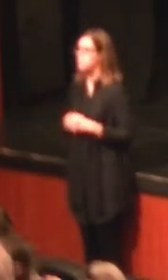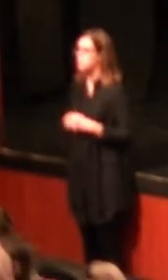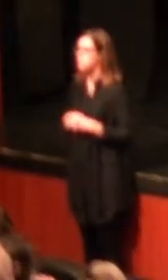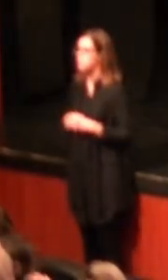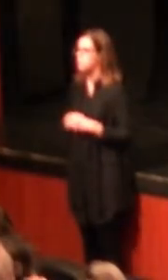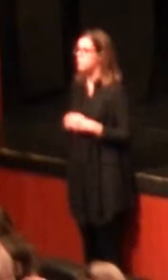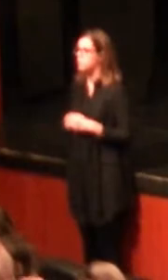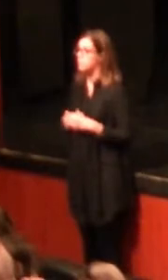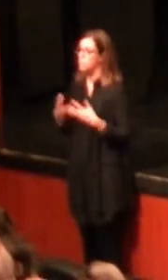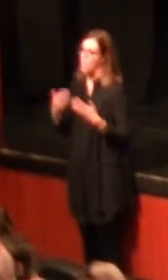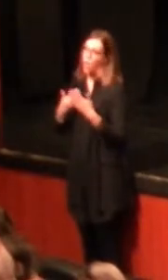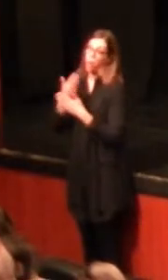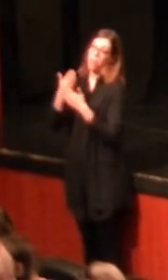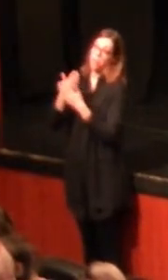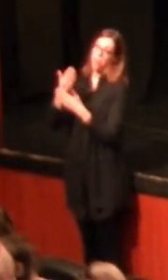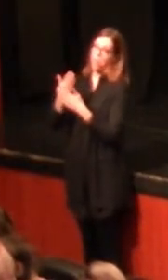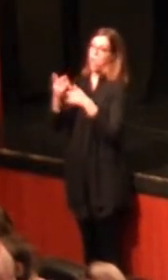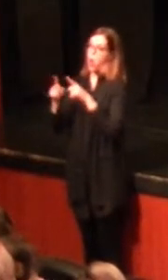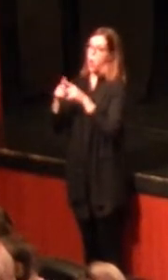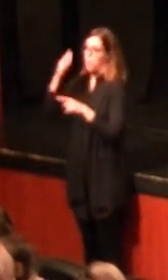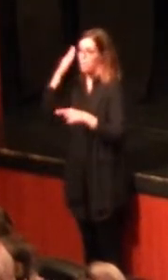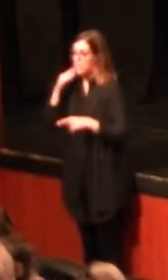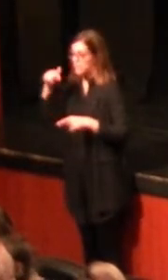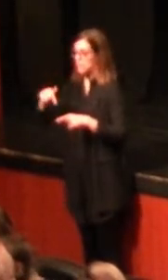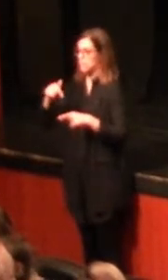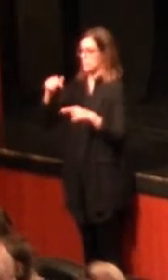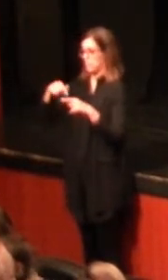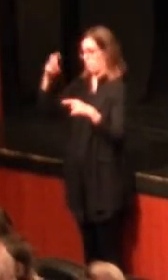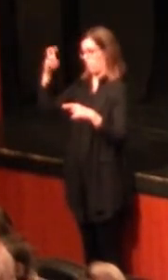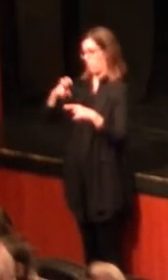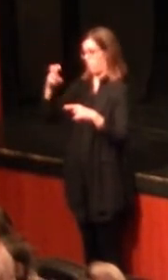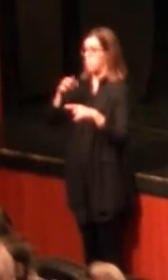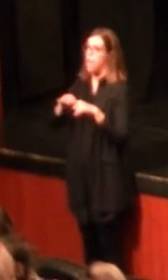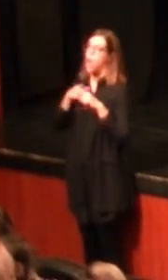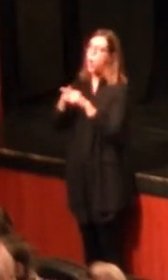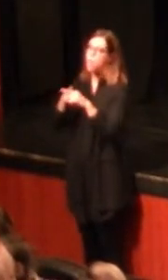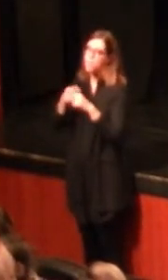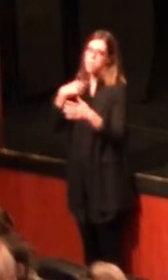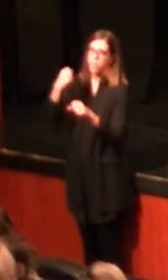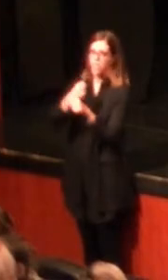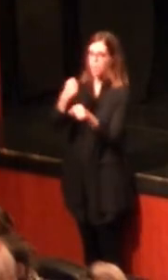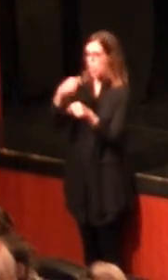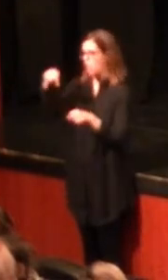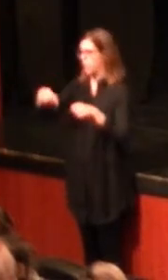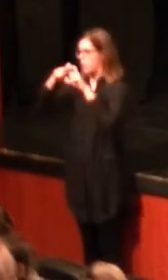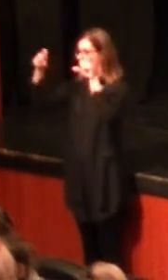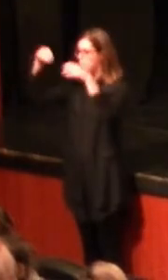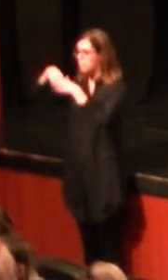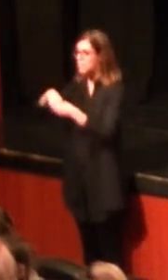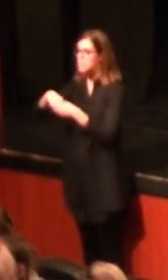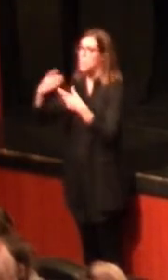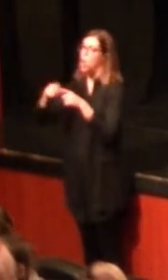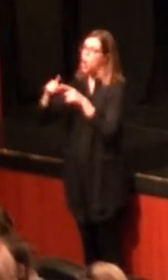aquesta matinal, de fet, no arriba a ser una jornada, estarem aquí una estona al dematí, per compartir amb vosaltres, treballadors de la casa,